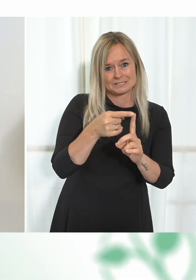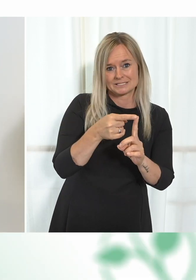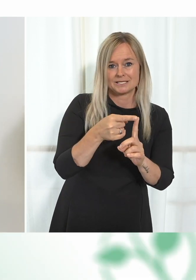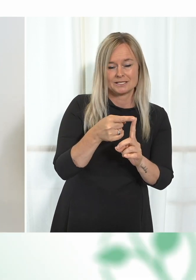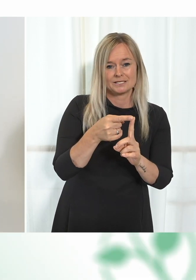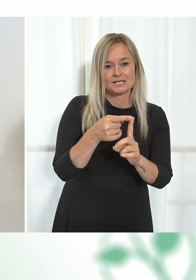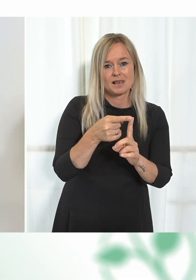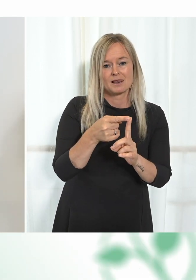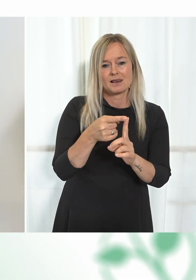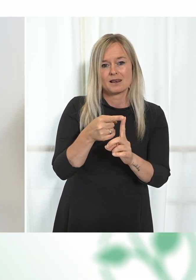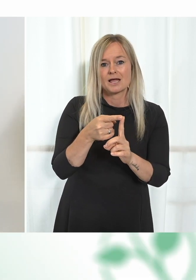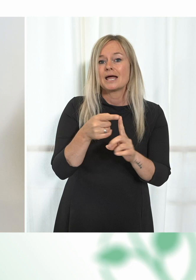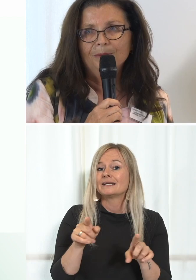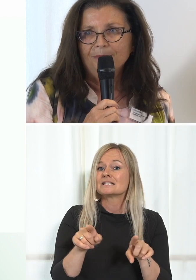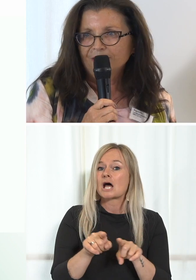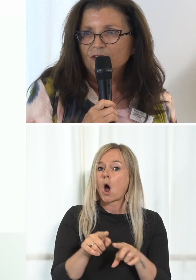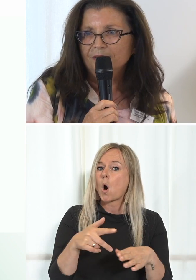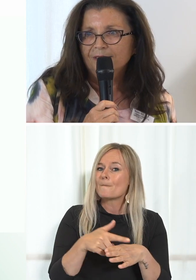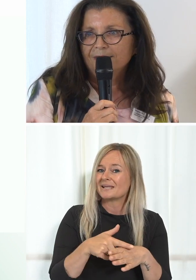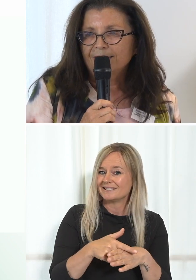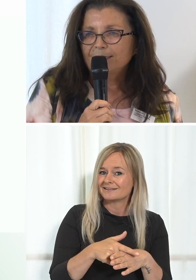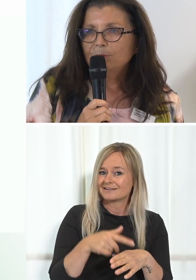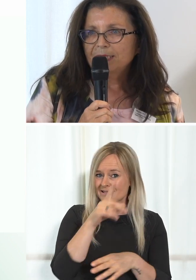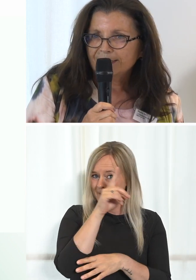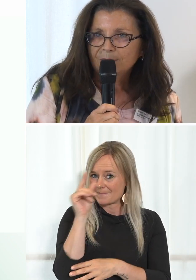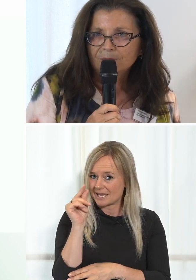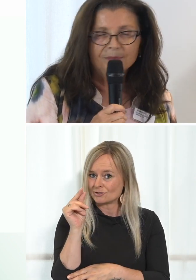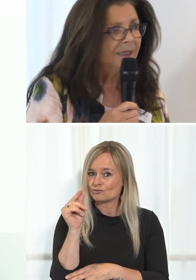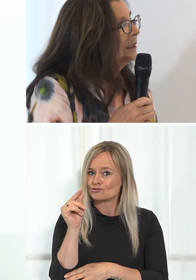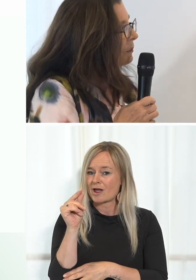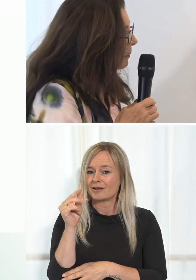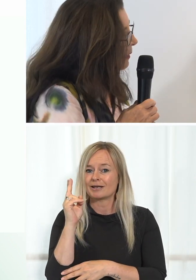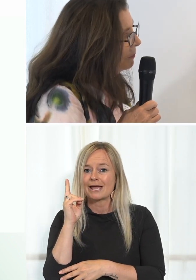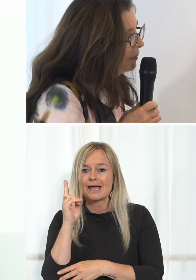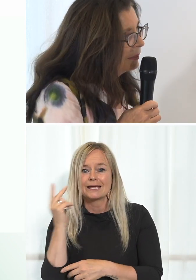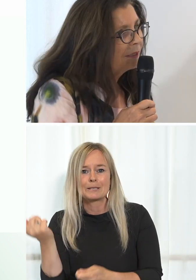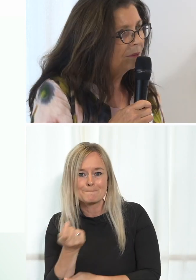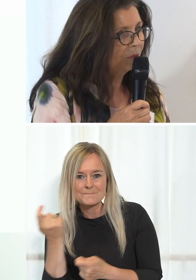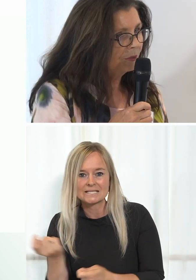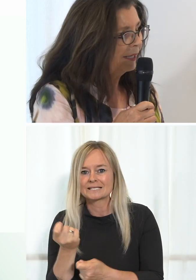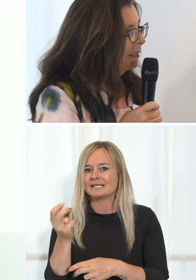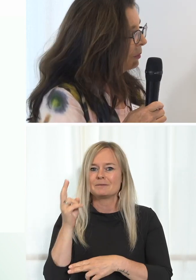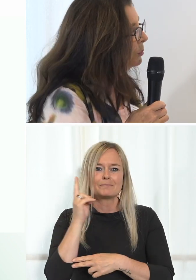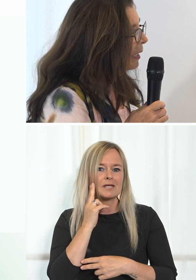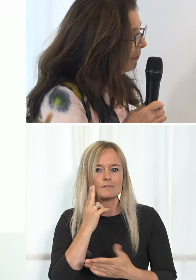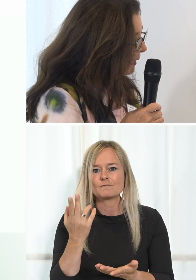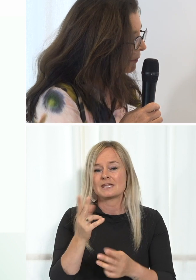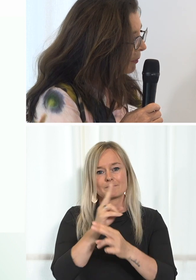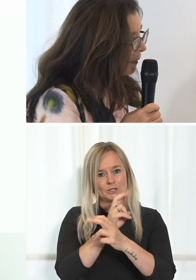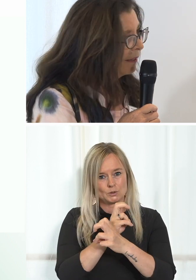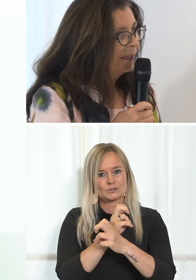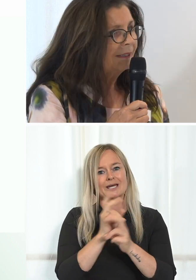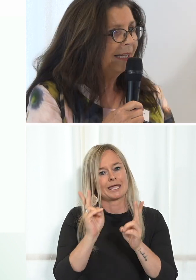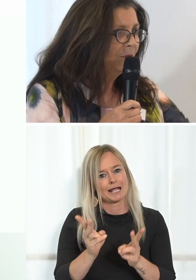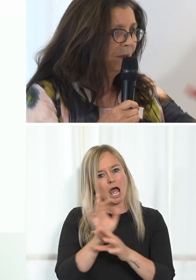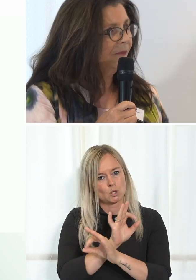dass behinderte Menschen in Betrieben, in Unternehmungen in Österreich gut arbeiten